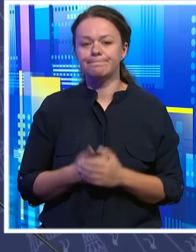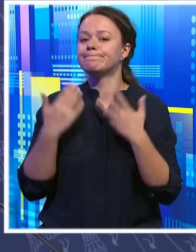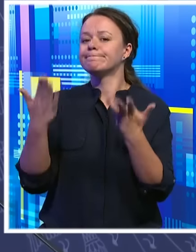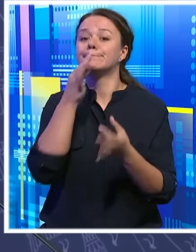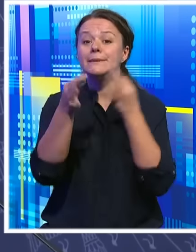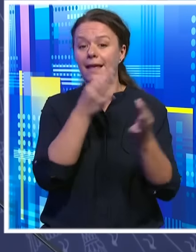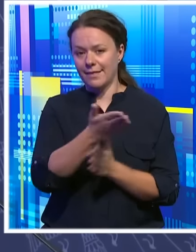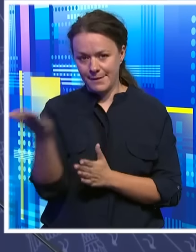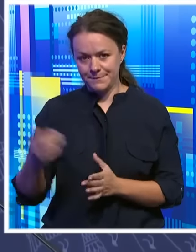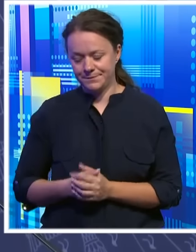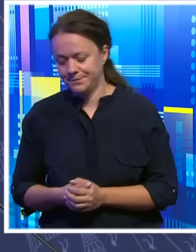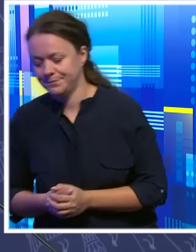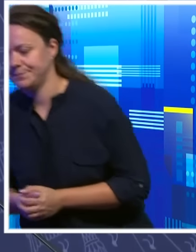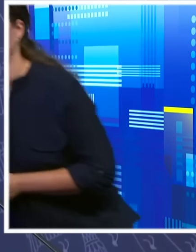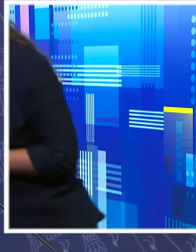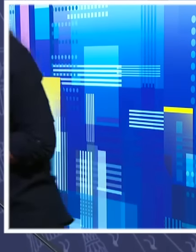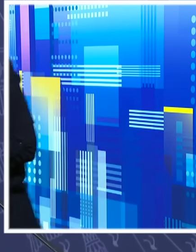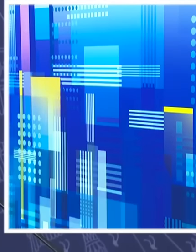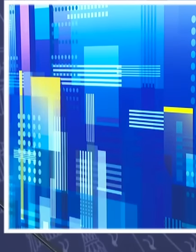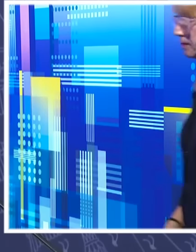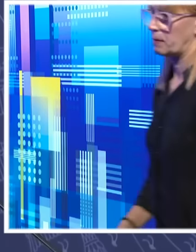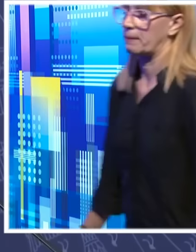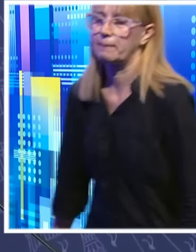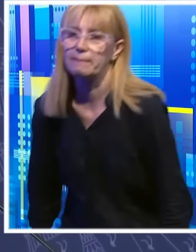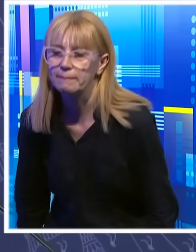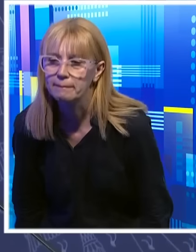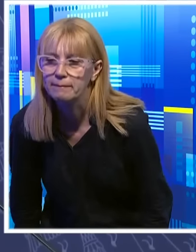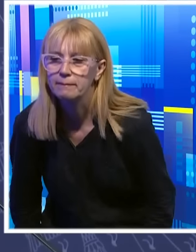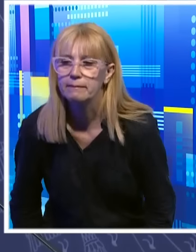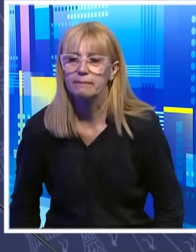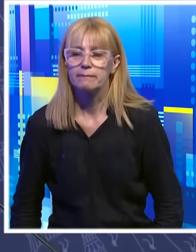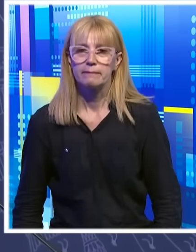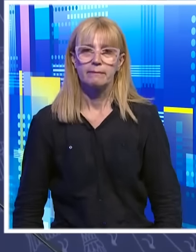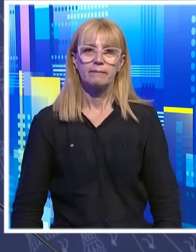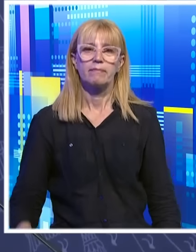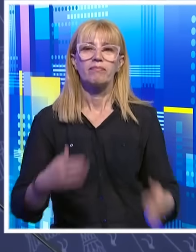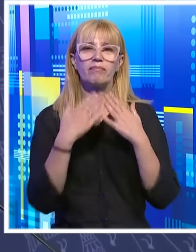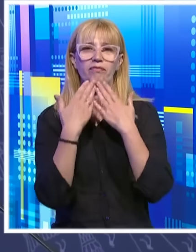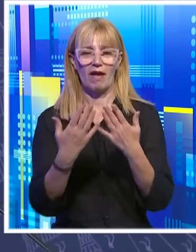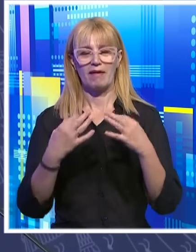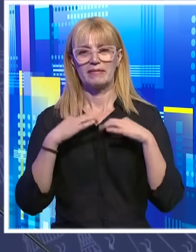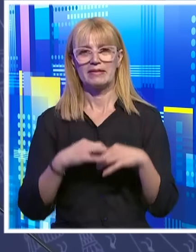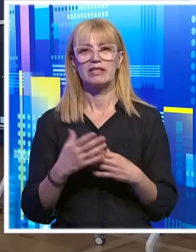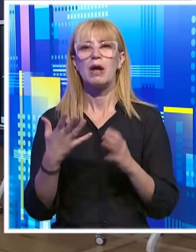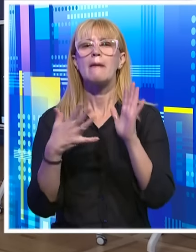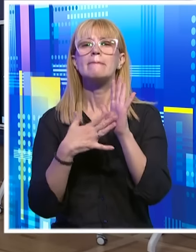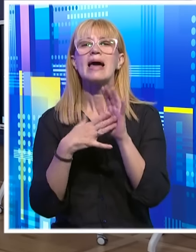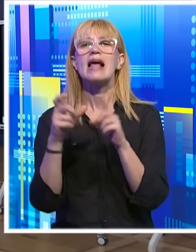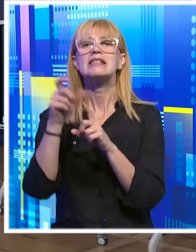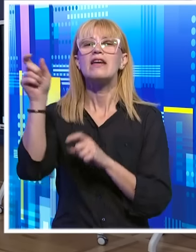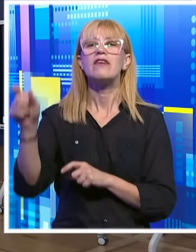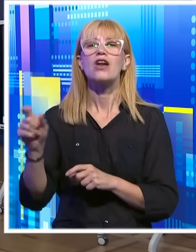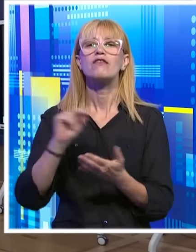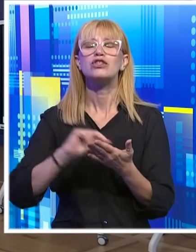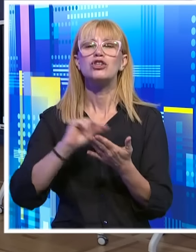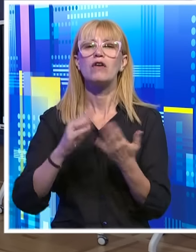Izvolite. Tri pitanja pa da vam... Hvala, predsjedniče. Izvolite, Novosti. Marija Stefanović, Marija, izvoli. Dobro večer, imam dva pitanja. Samo